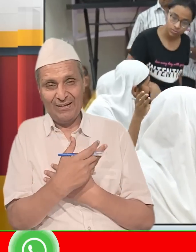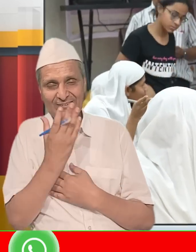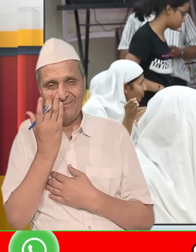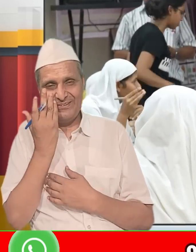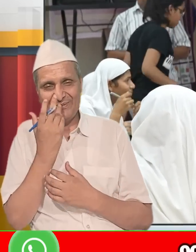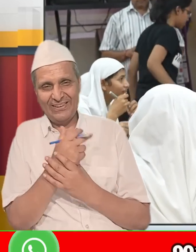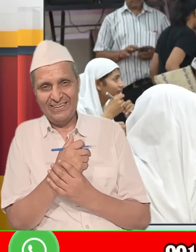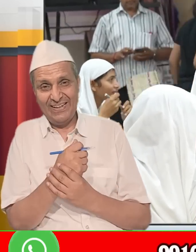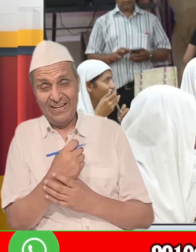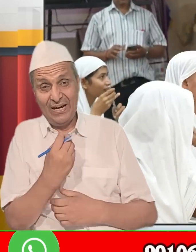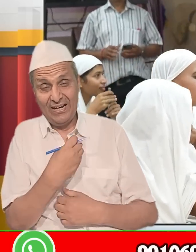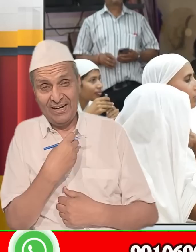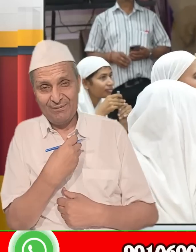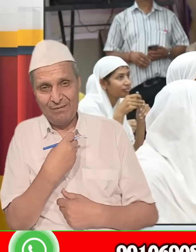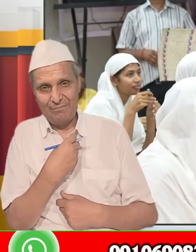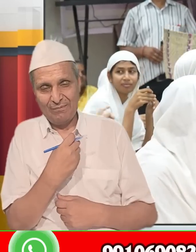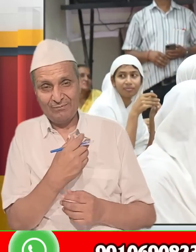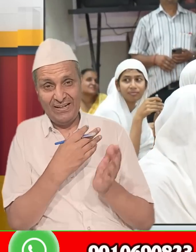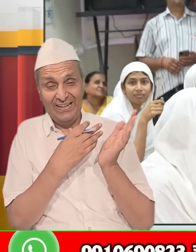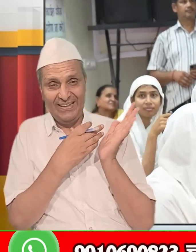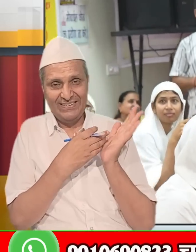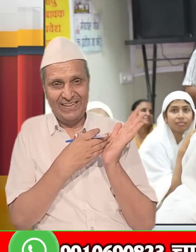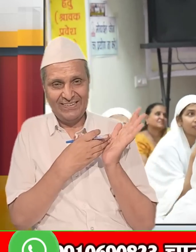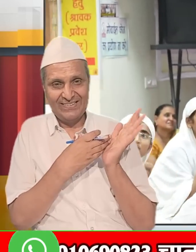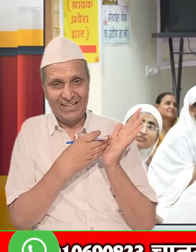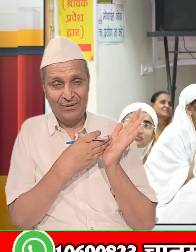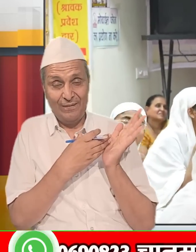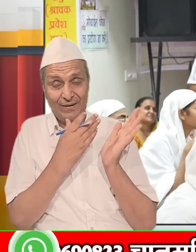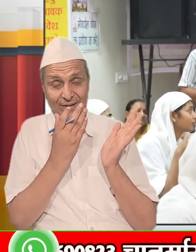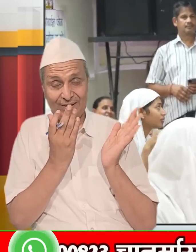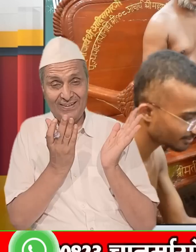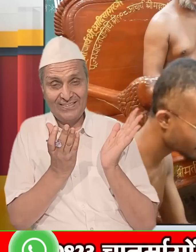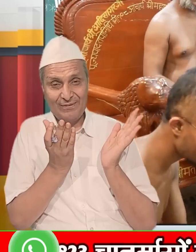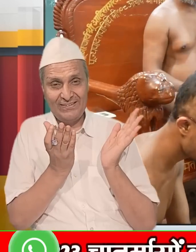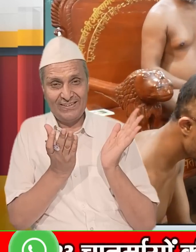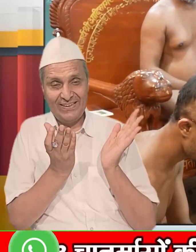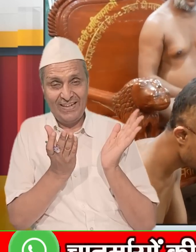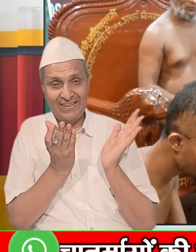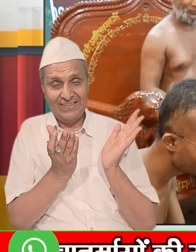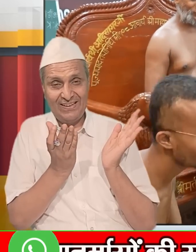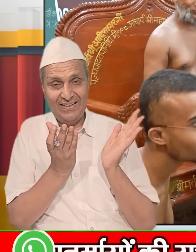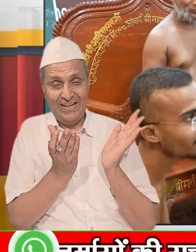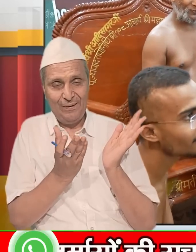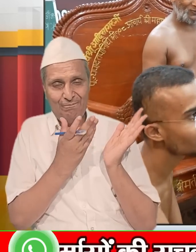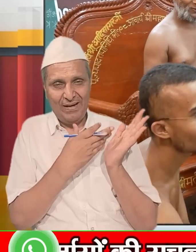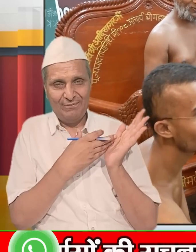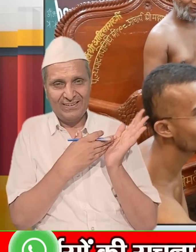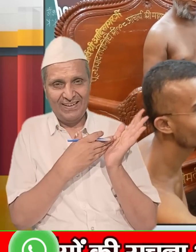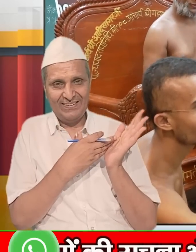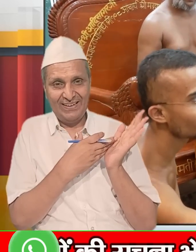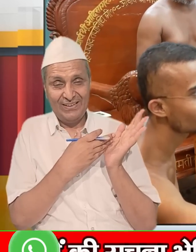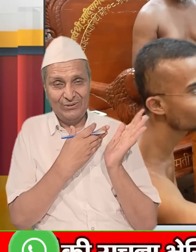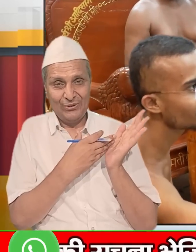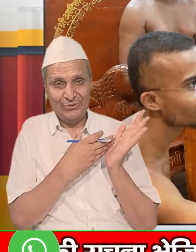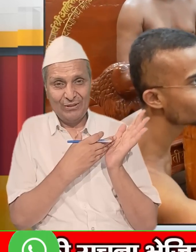अपने आप जीवंत हो जाते हैं, हर आत्मा में परमात्मा है। इस तरीके संस्कार हुए, गजब के दृश्य ऐसे दिल्ली ने पहली बार